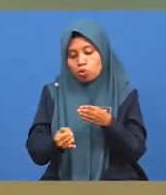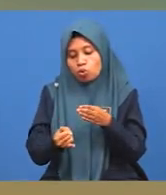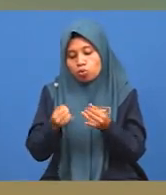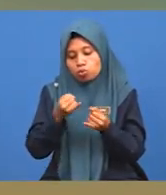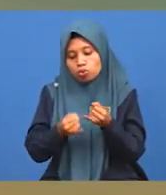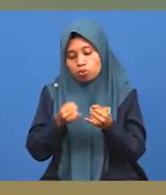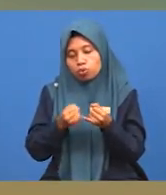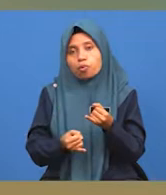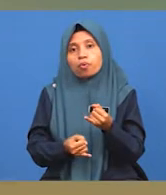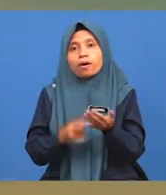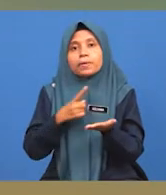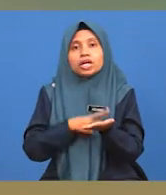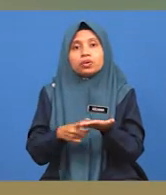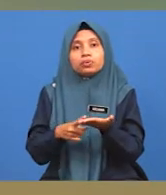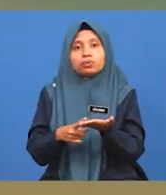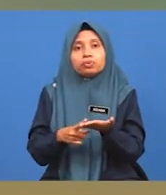Isi kedua,